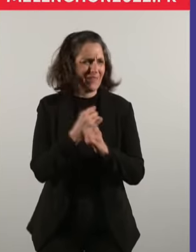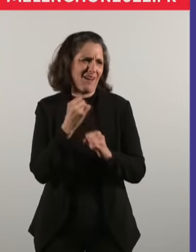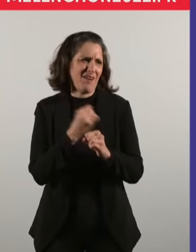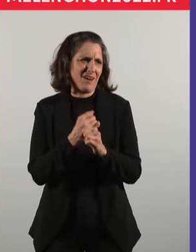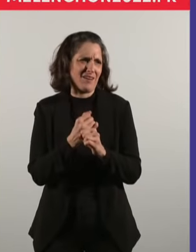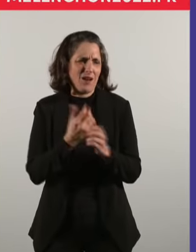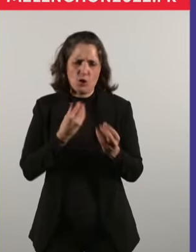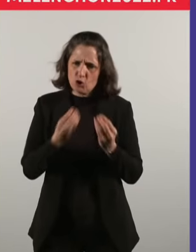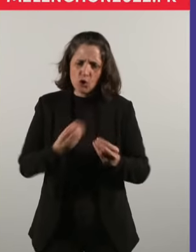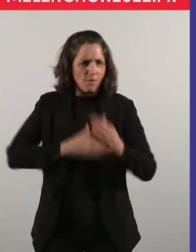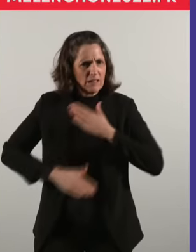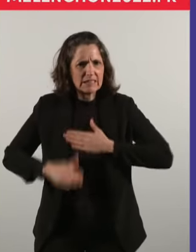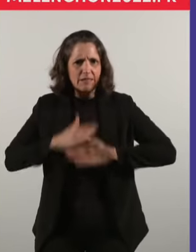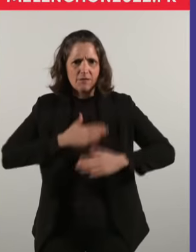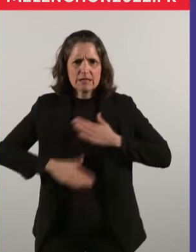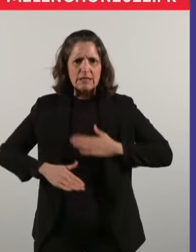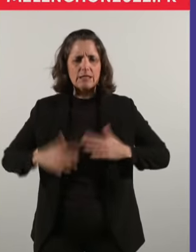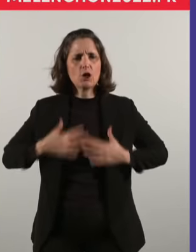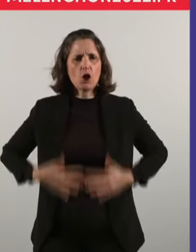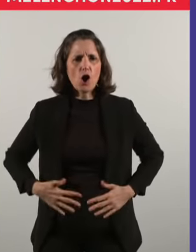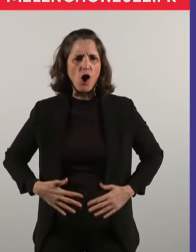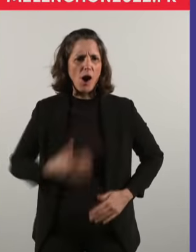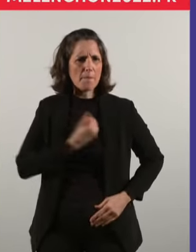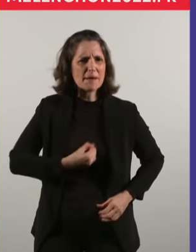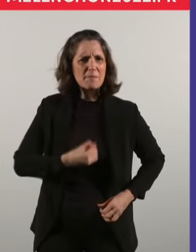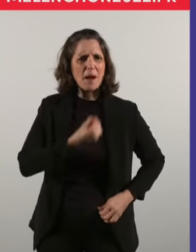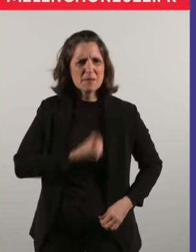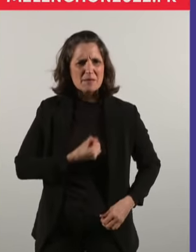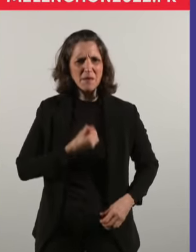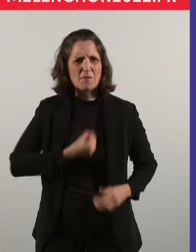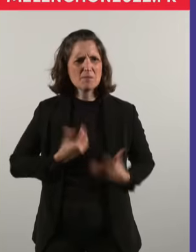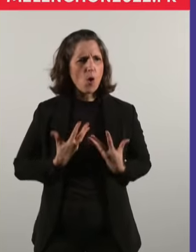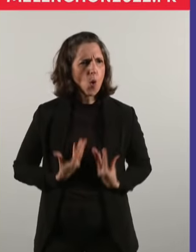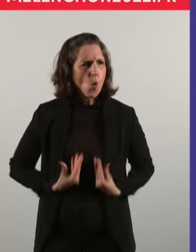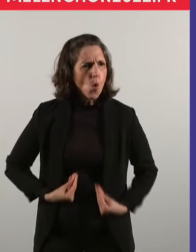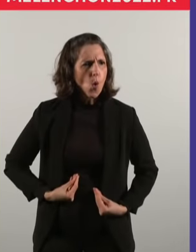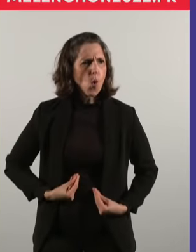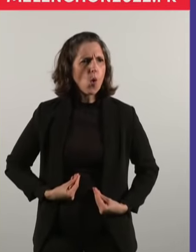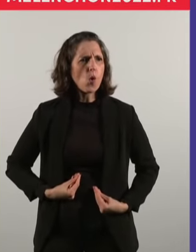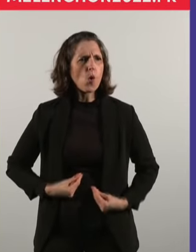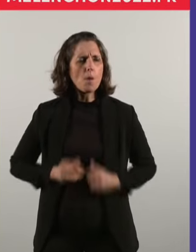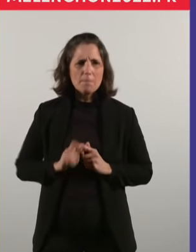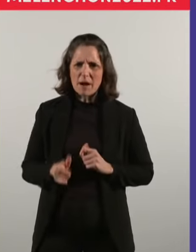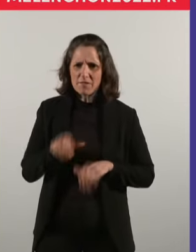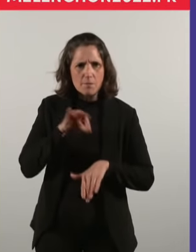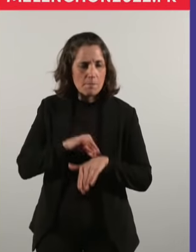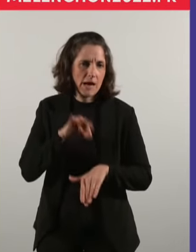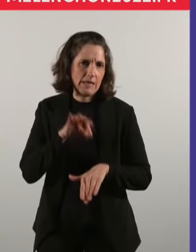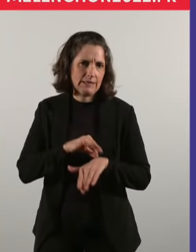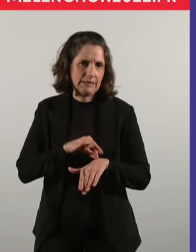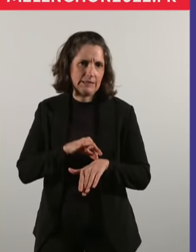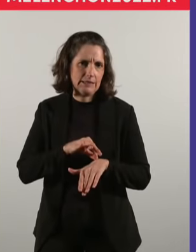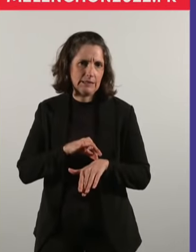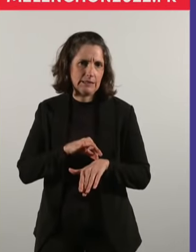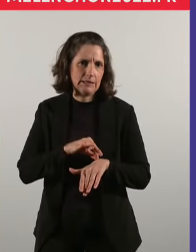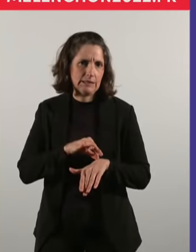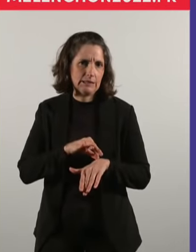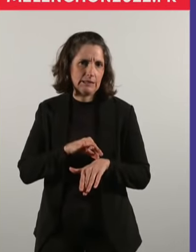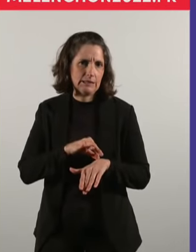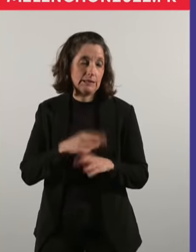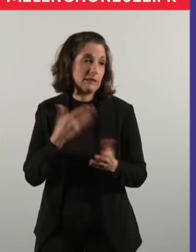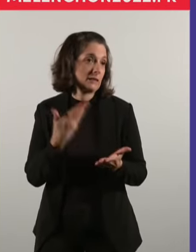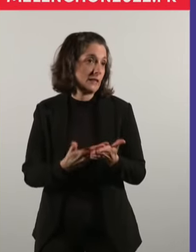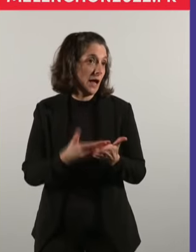fatigués, le corps est plus détruit, l'usure vient, la maladie, et on doit évidemment, et c'est normal, la financer